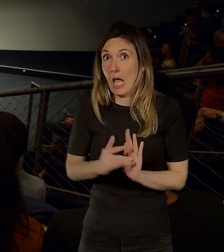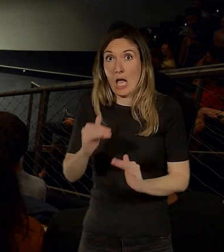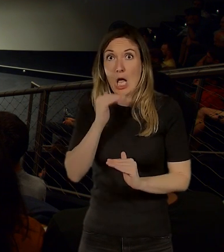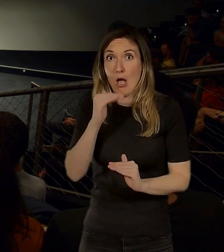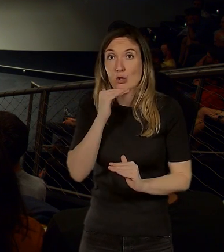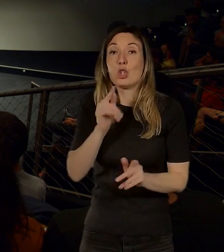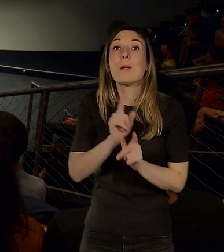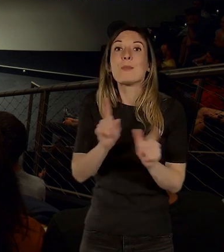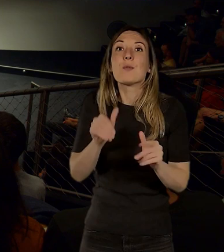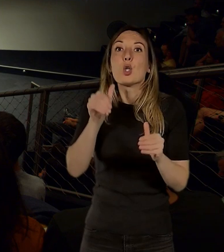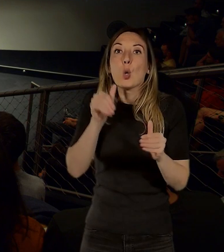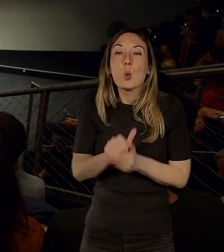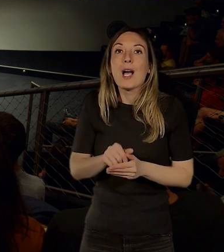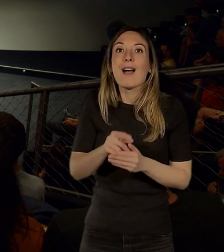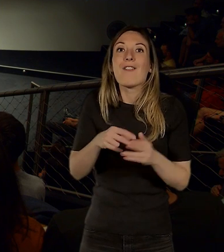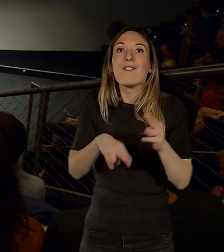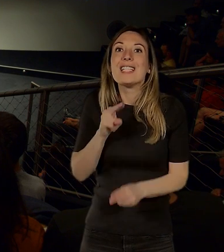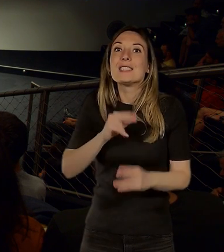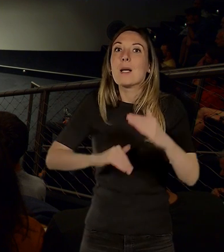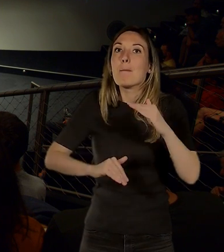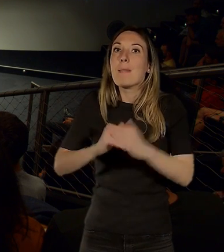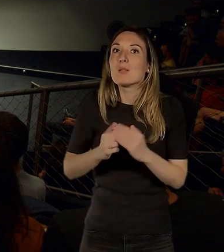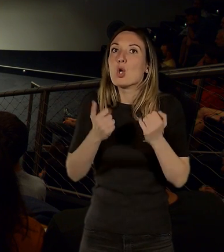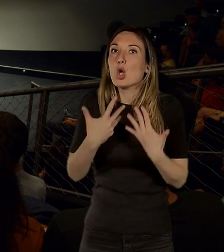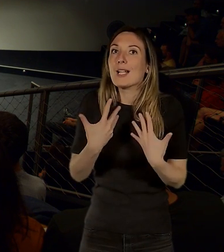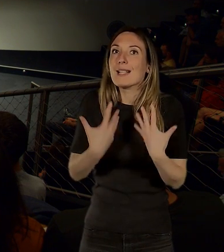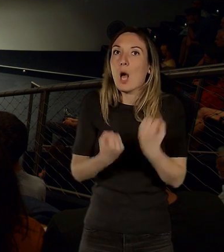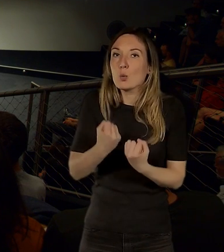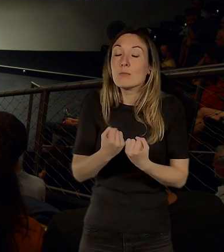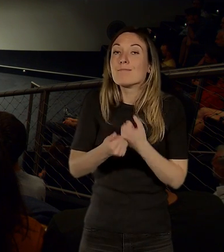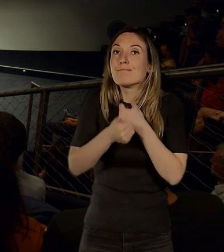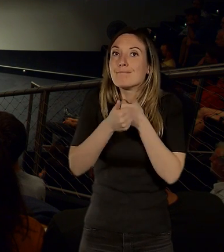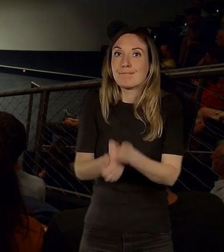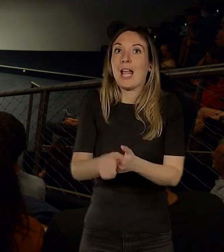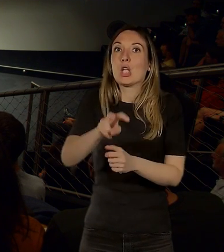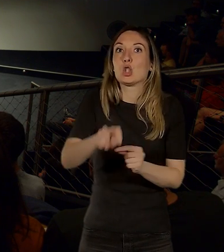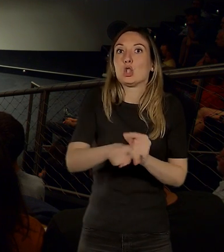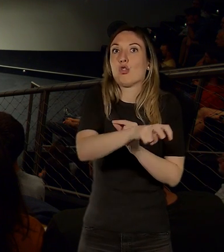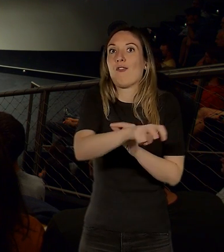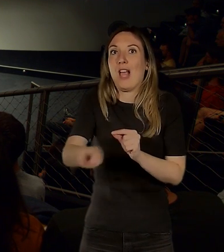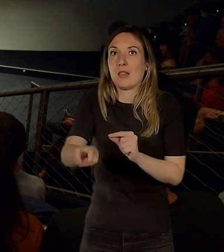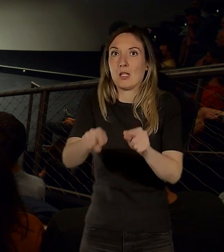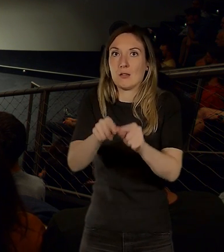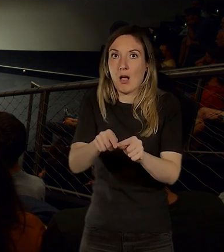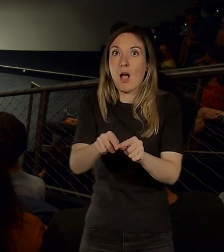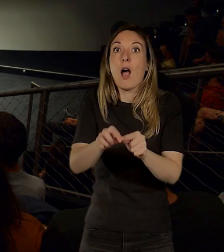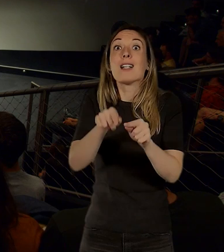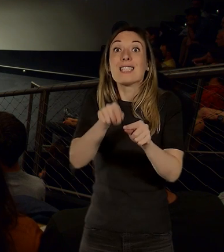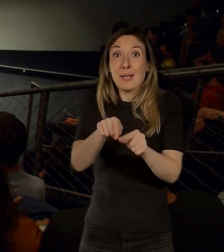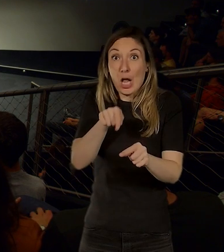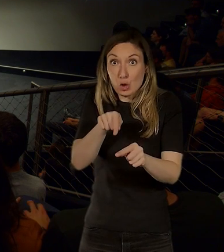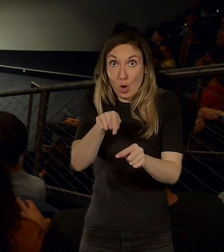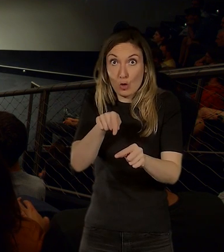je dána kapacitou té křižovatky u muzea, počtem pruhů, délkou té zelené, co tam je, a to se tohohle projektu